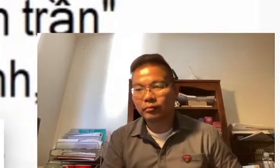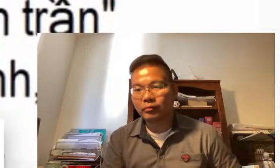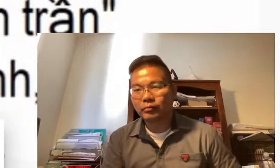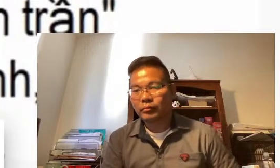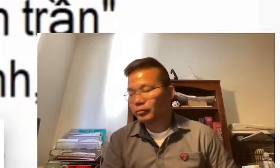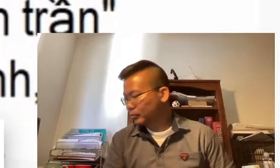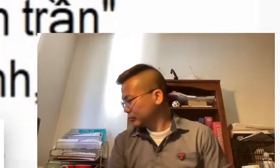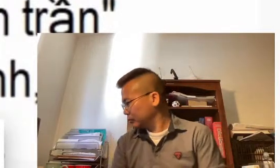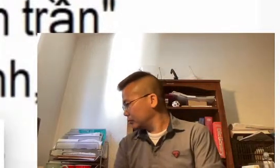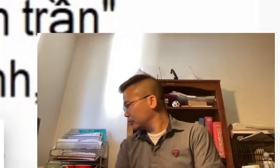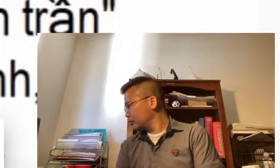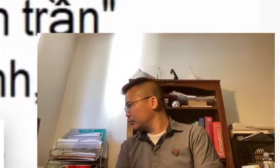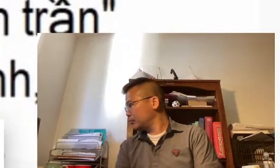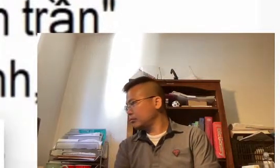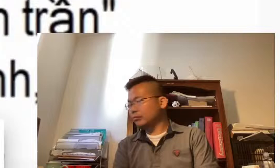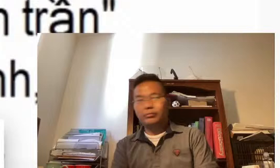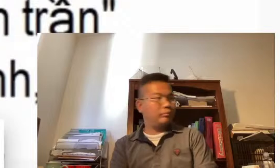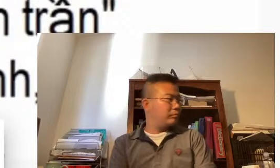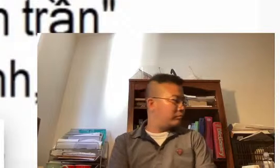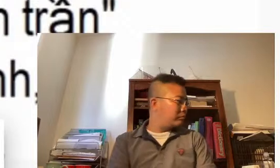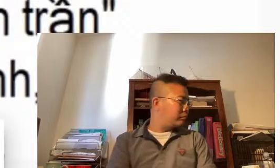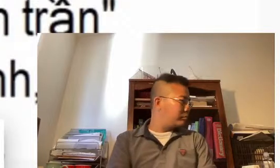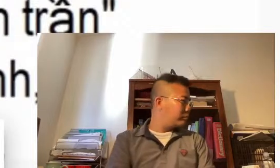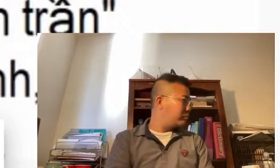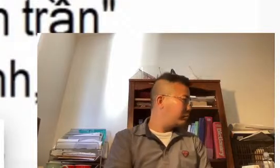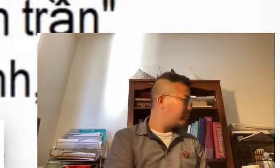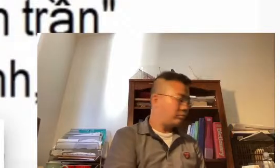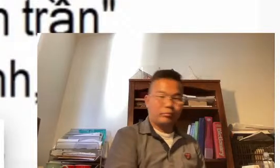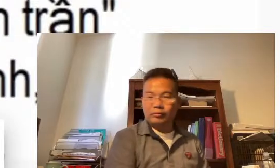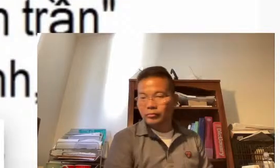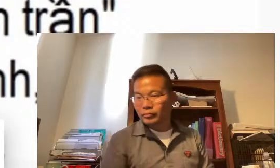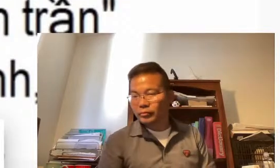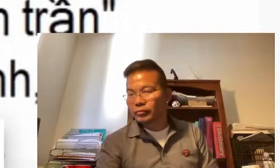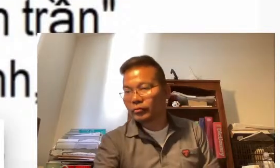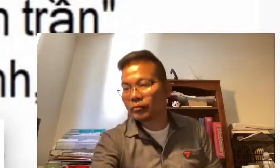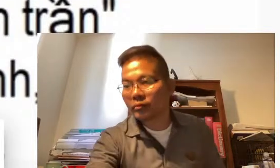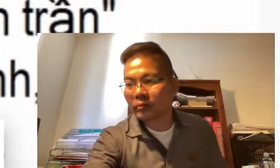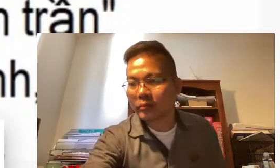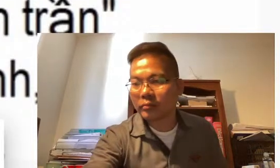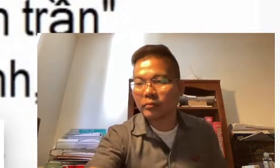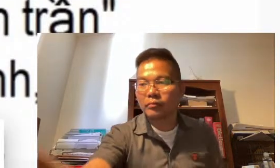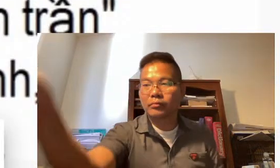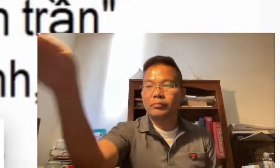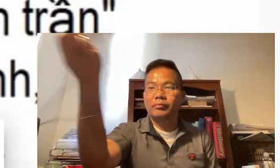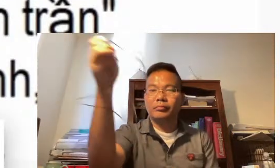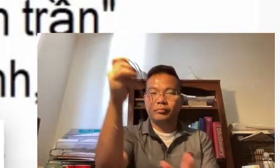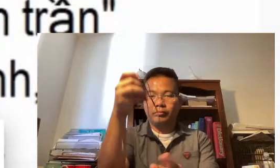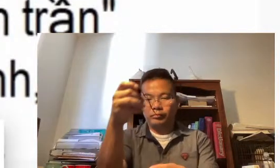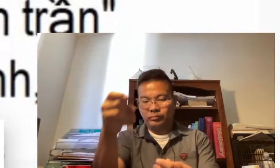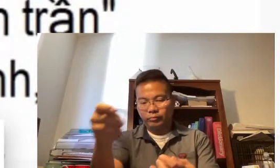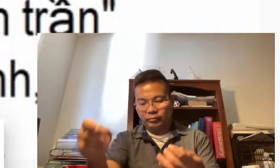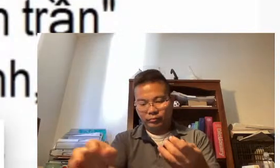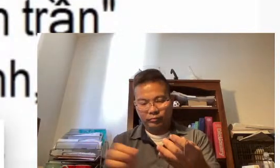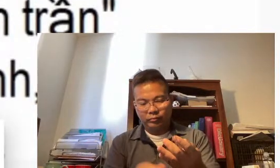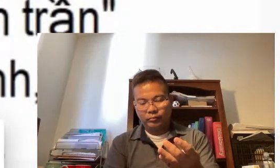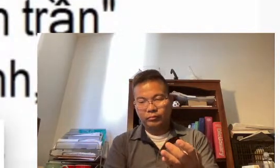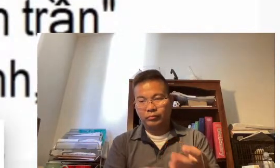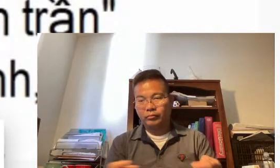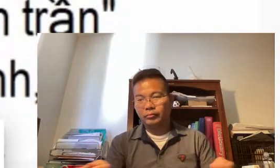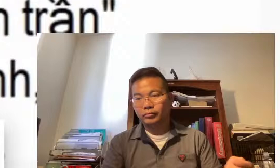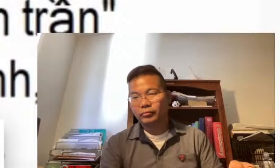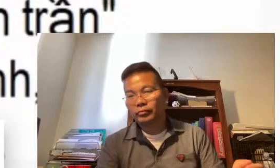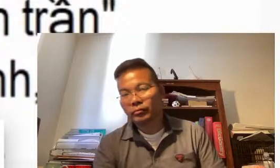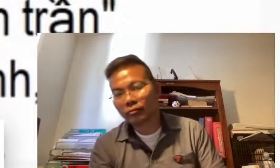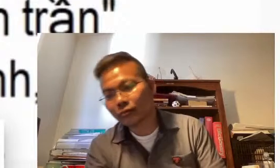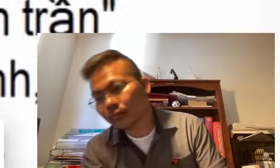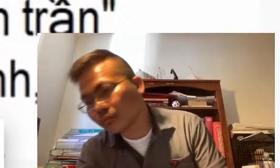vị nói là chuyện với quý vị tôi xin bị ghê giải mã cái thật sự ra mơ của tôi mà quý vị nói rằng là vì sự thật bây giờ